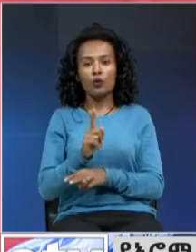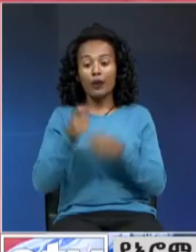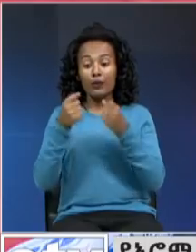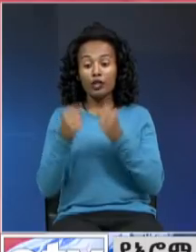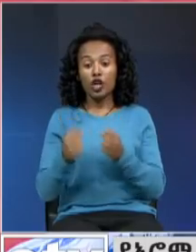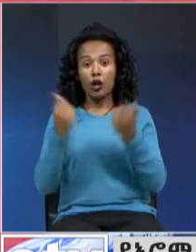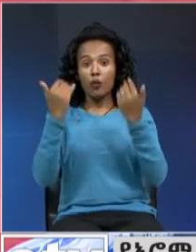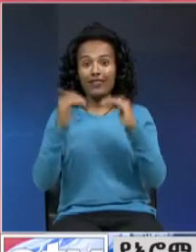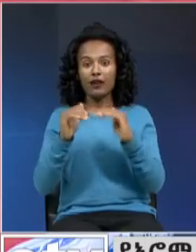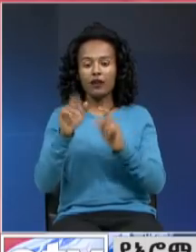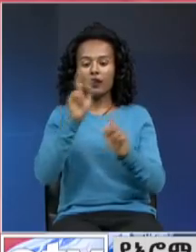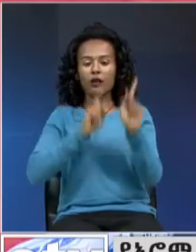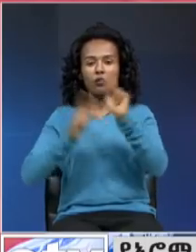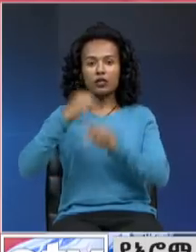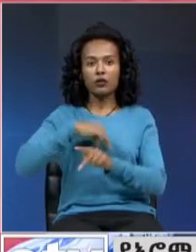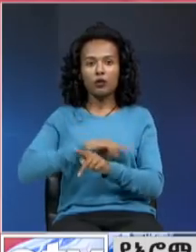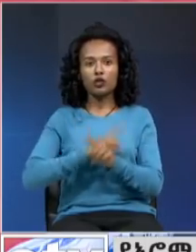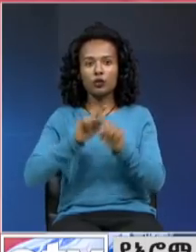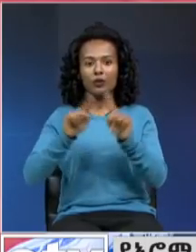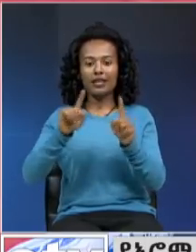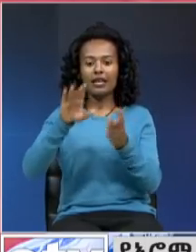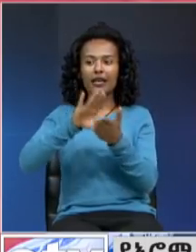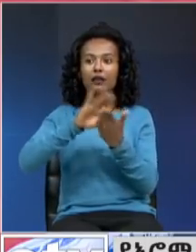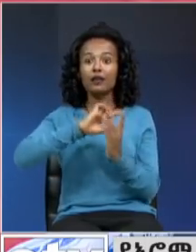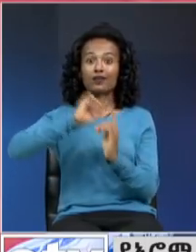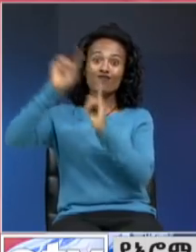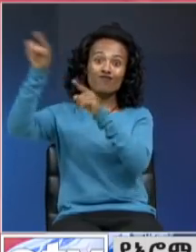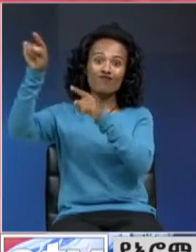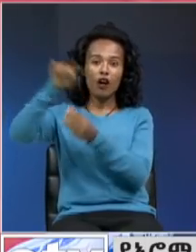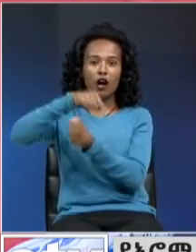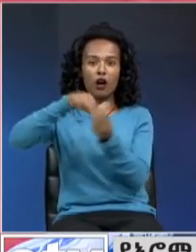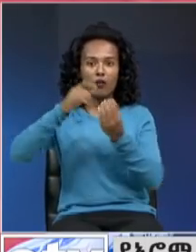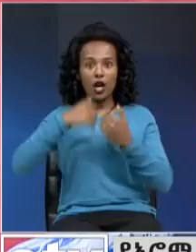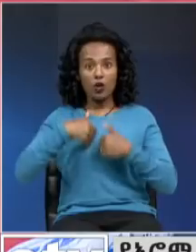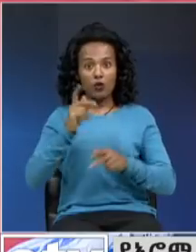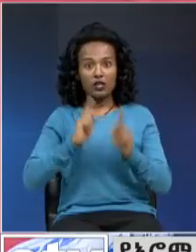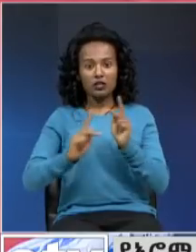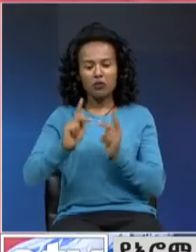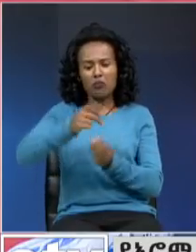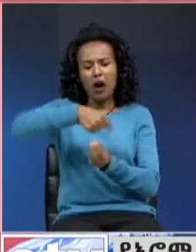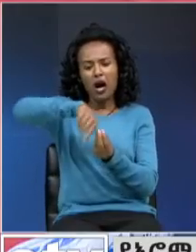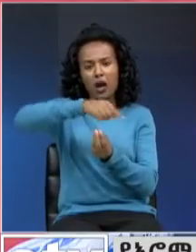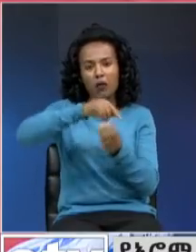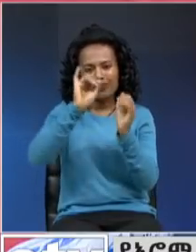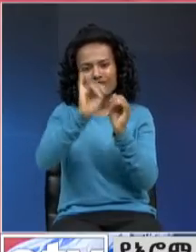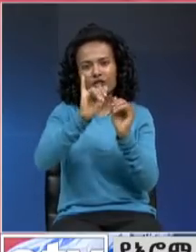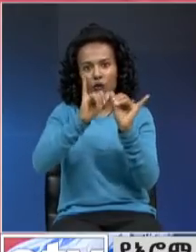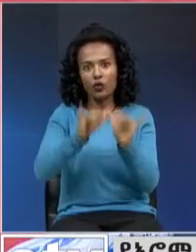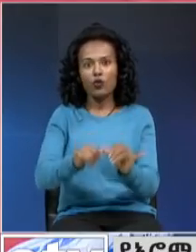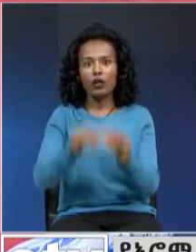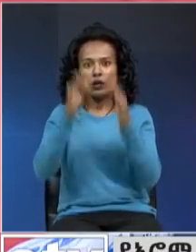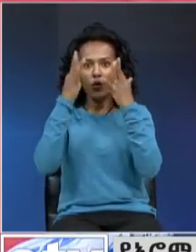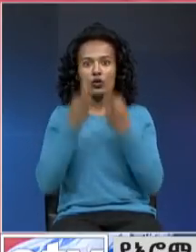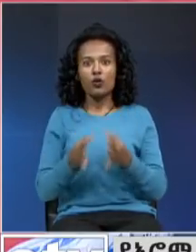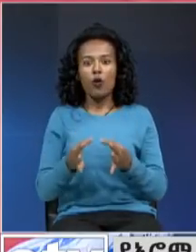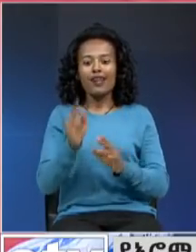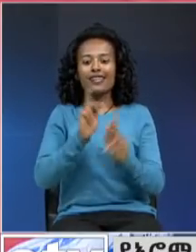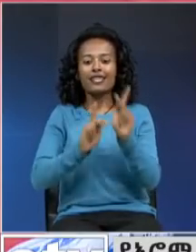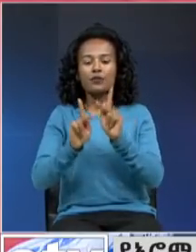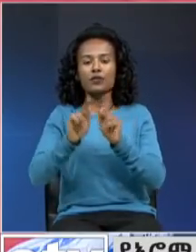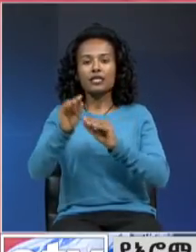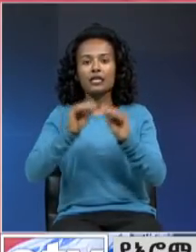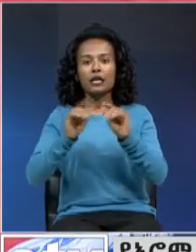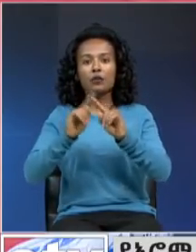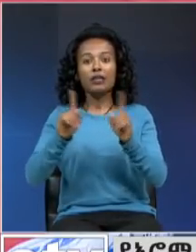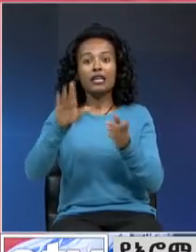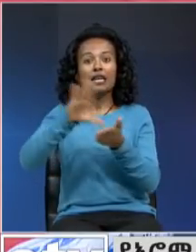በሚቻለው መጠን ህብረተሰባችን በተለይ ገጠር አካባቢ ያለው ማህበረሰብ በቀዩ በአካባቢው እንዲቆይ ተወስኗል። የህዝብ እንቅስቃሴ